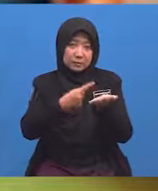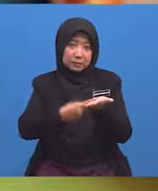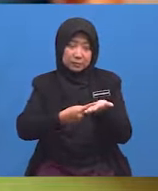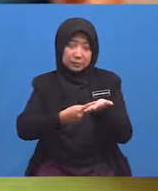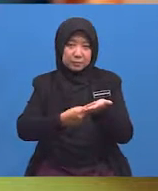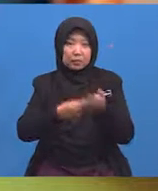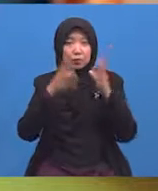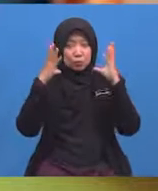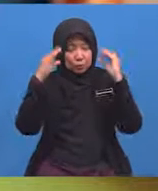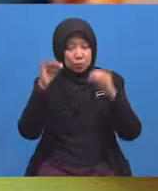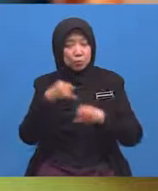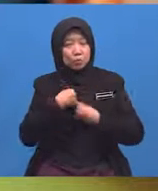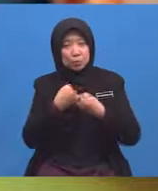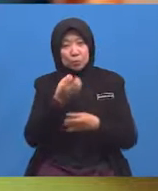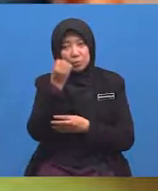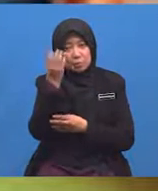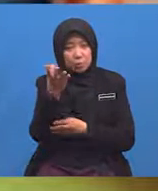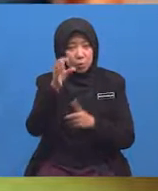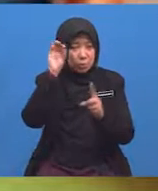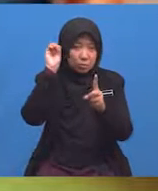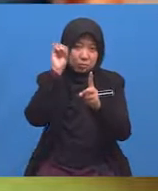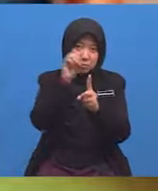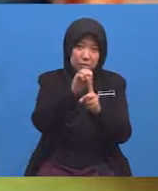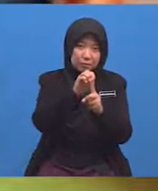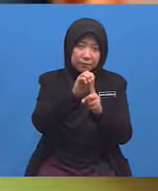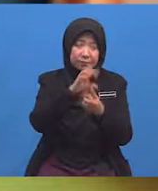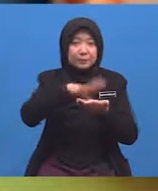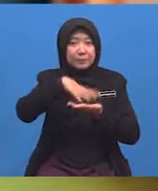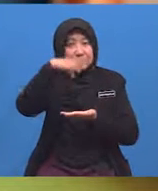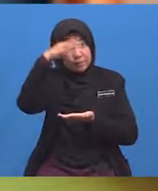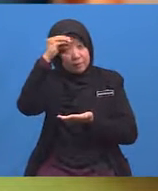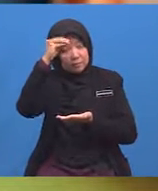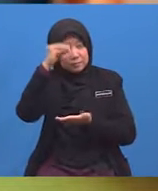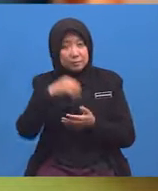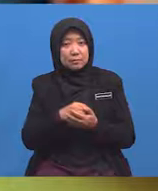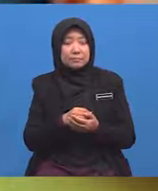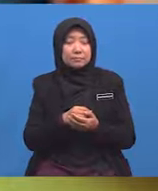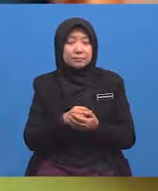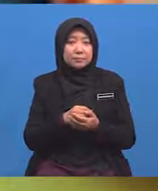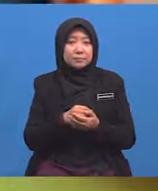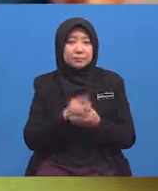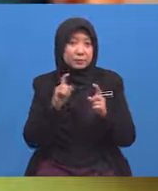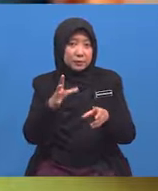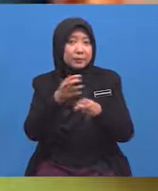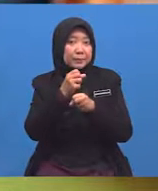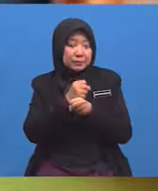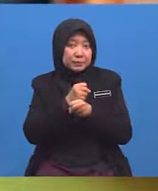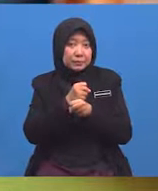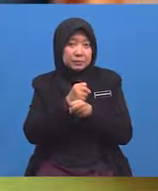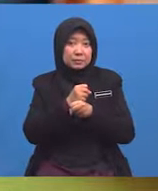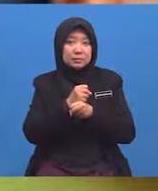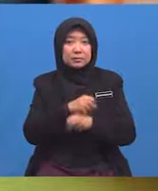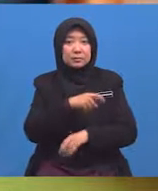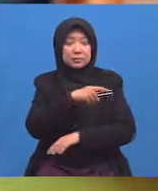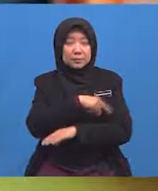Sebelum kita meneruskan perbincangan, cikgu ingin menyatakan objektif pembelajaran yang